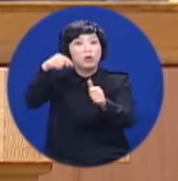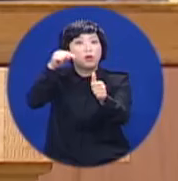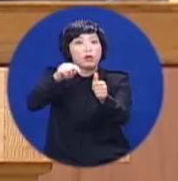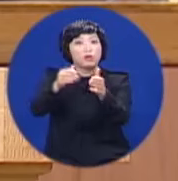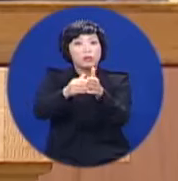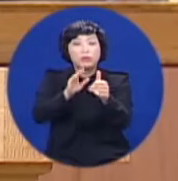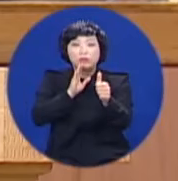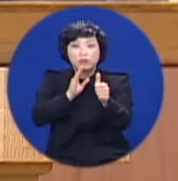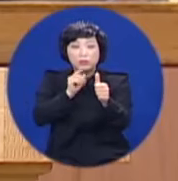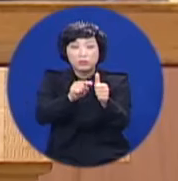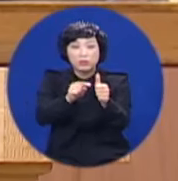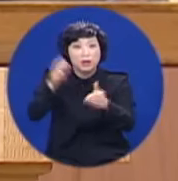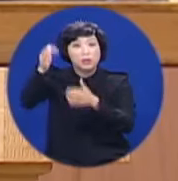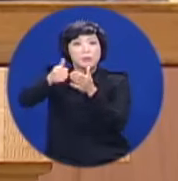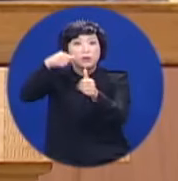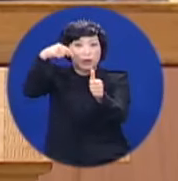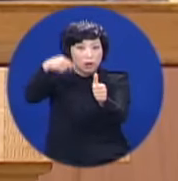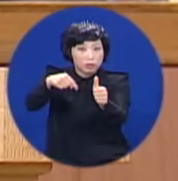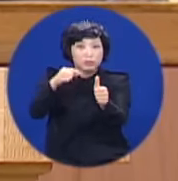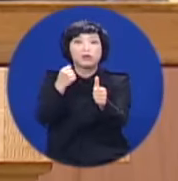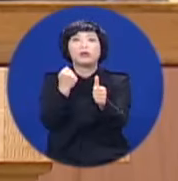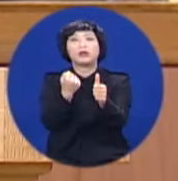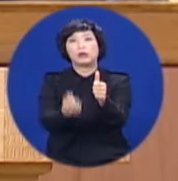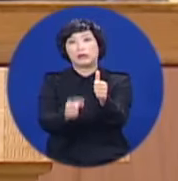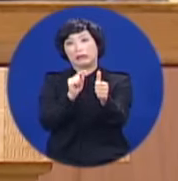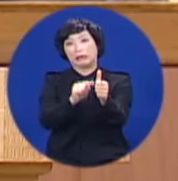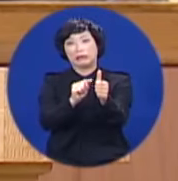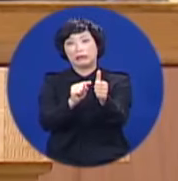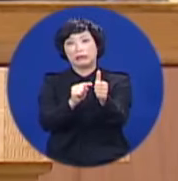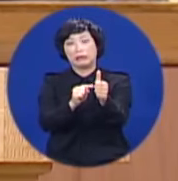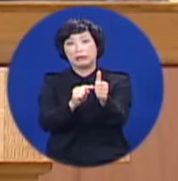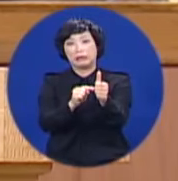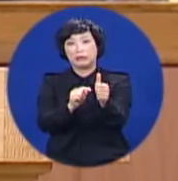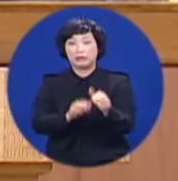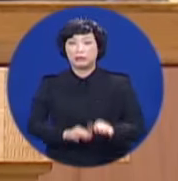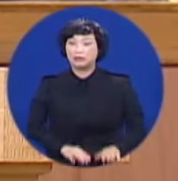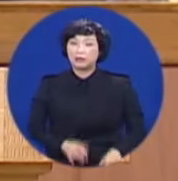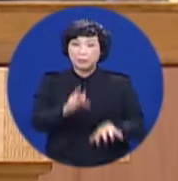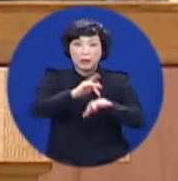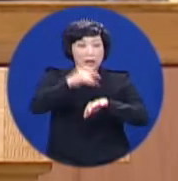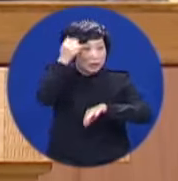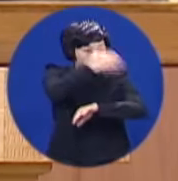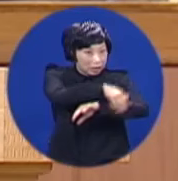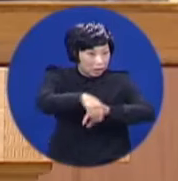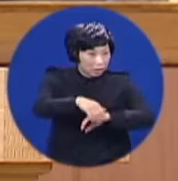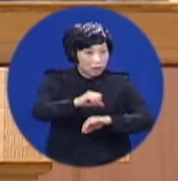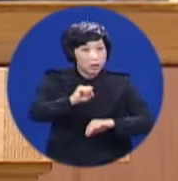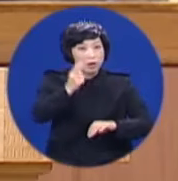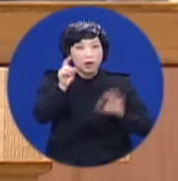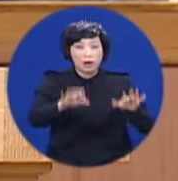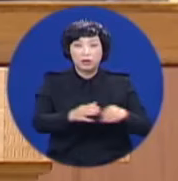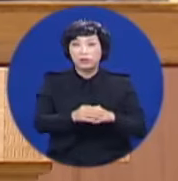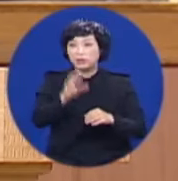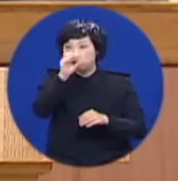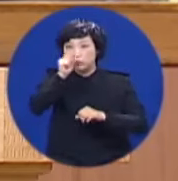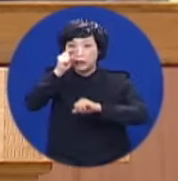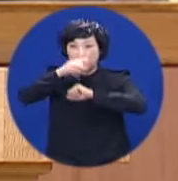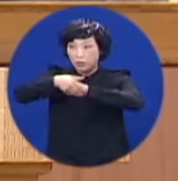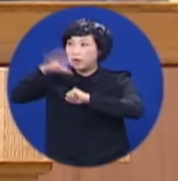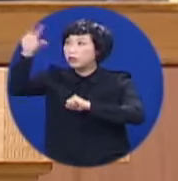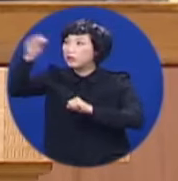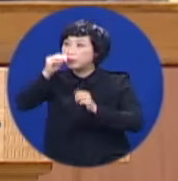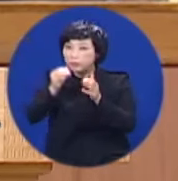하나님이 일러줬는데도 불구하고 마귀의 괴계에 의해서 선악과를